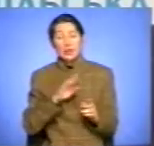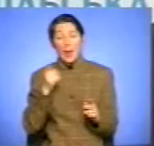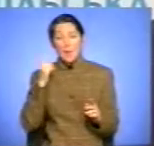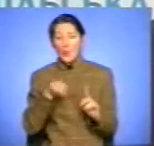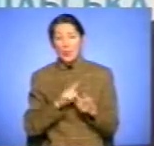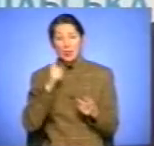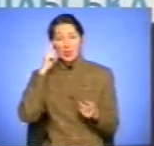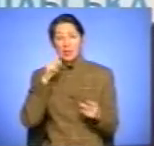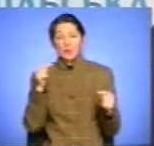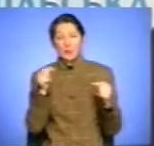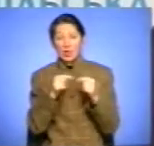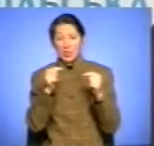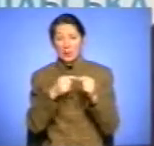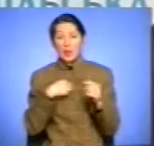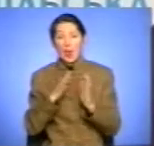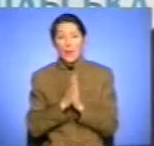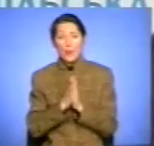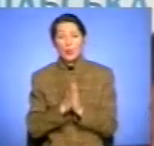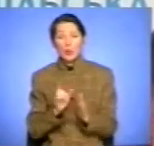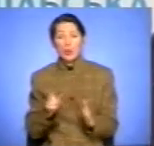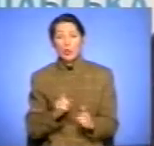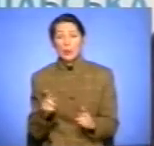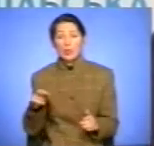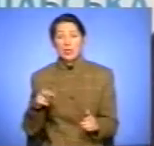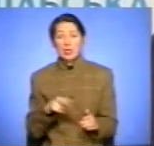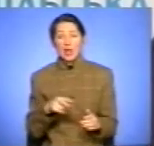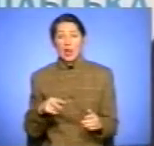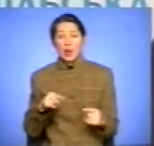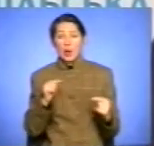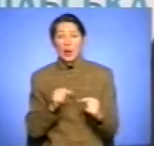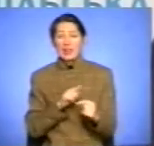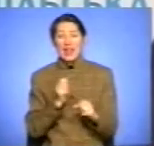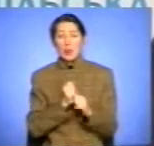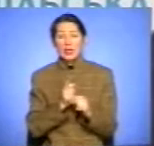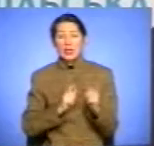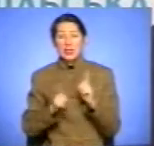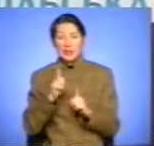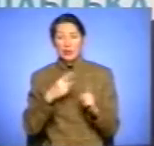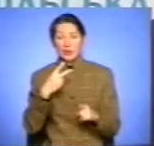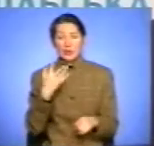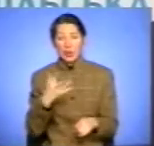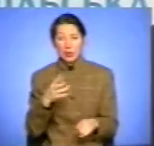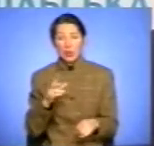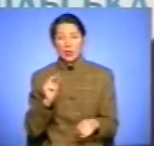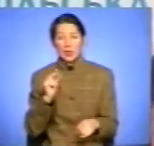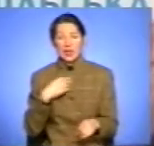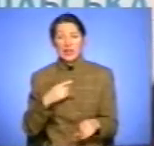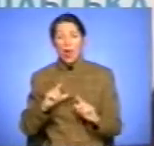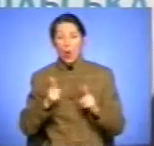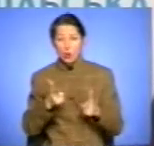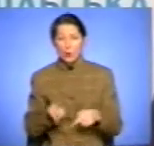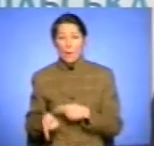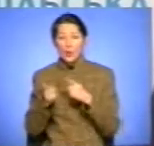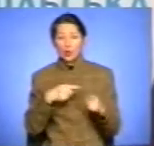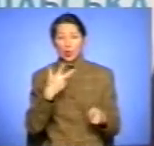і вони Мене попросили по-людськи що ви не йти в конфронтацію не робити сесії 25 числа я годжуся на це і переношу на